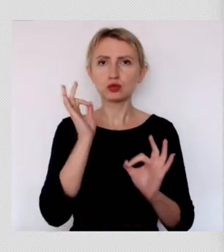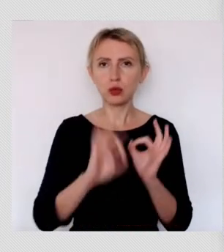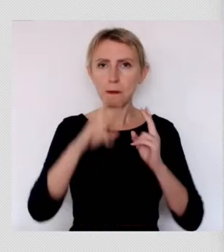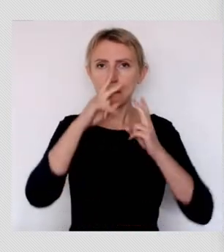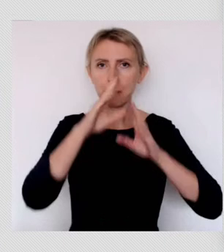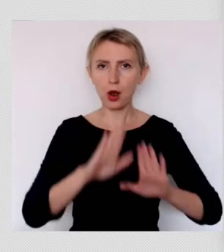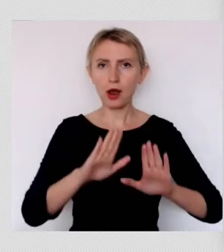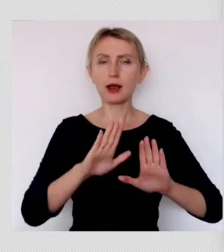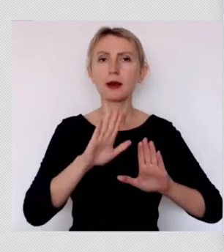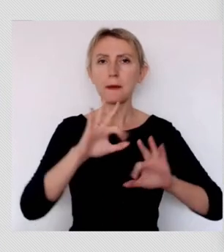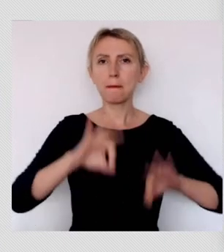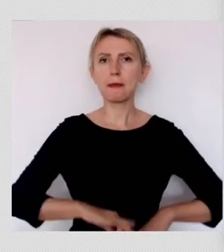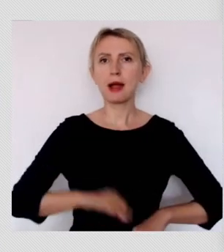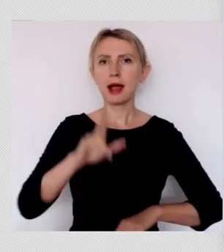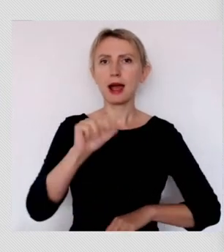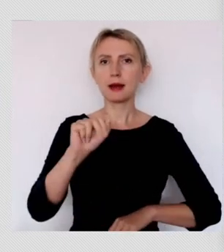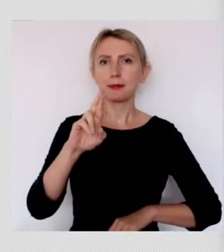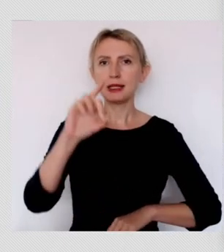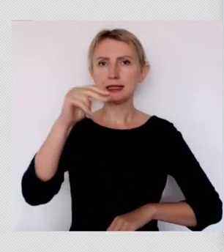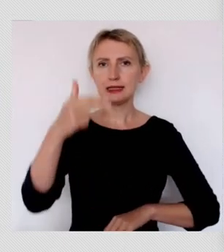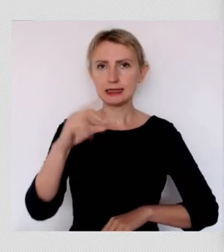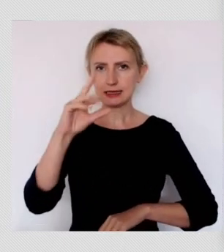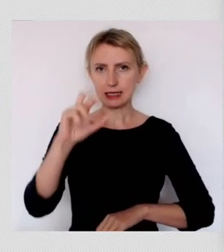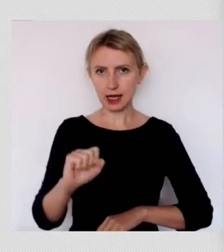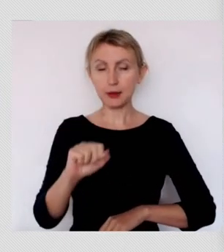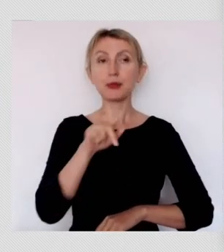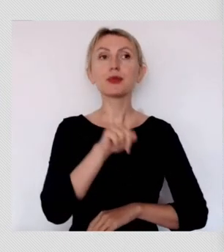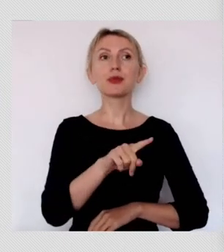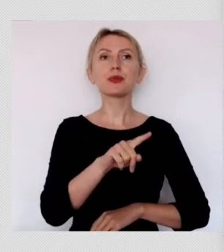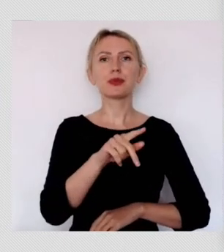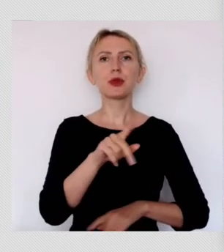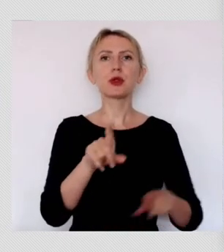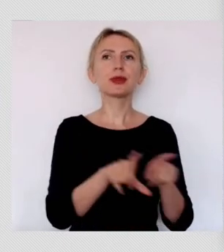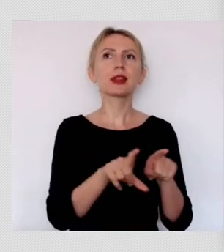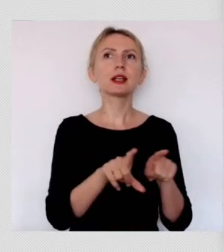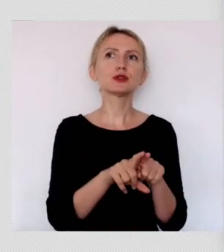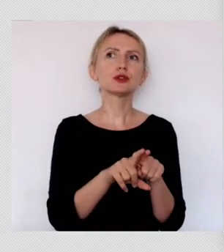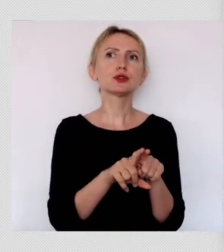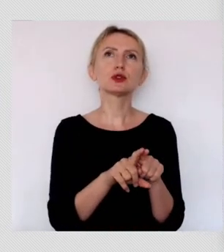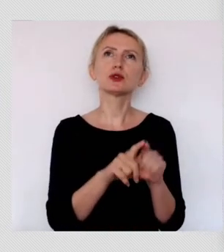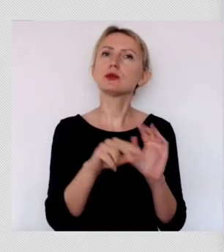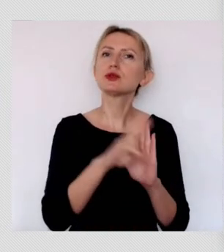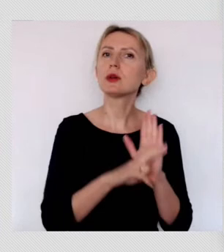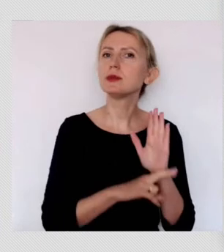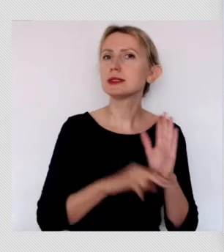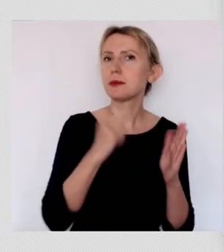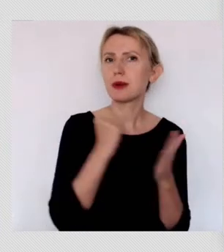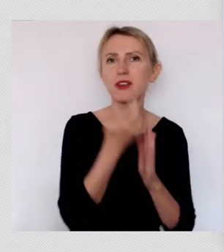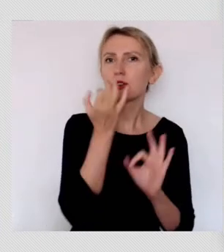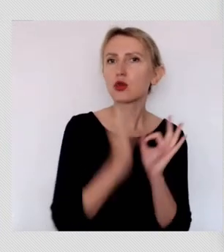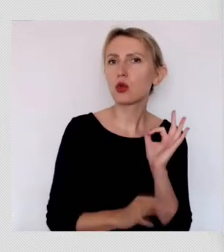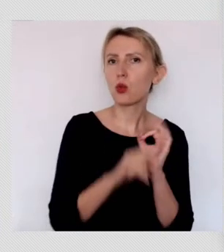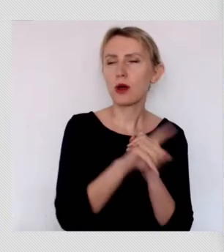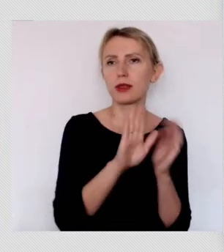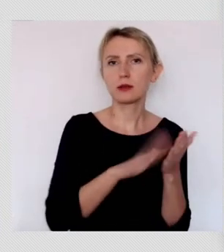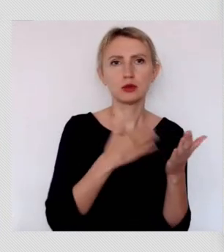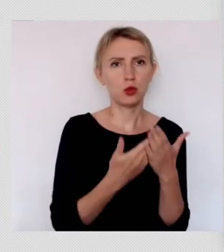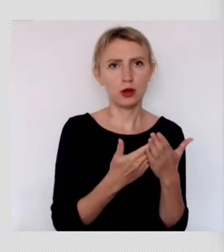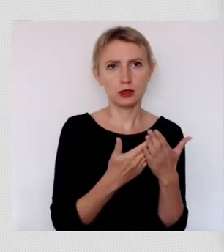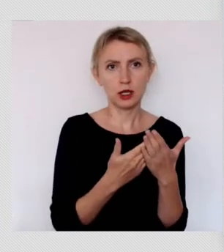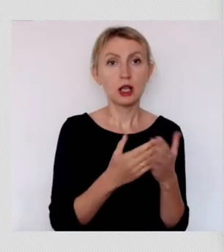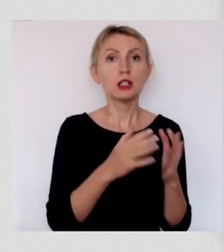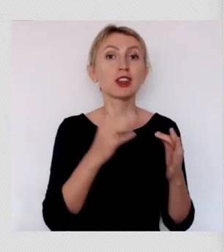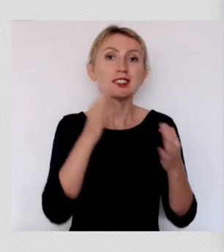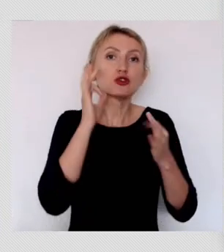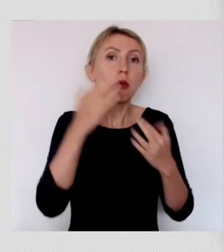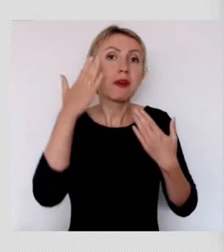zobrazowane przez panią Kopińską, a więc z jednej strony są to tak niedookreślone uregulowania prawne, które nawet przy założeniu dobrej woli